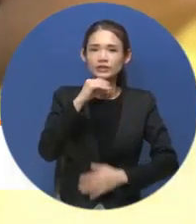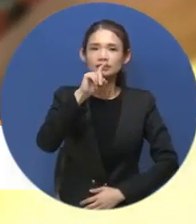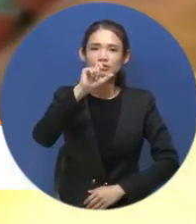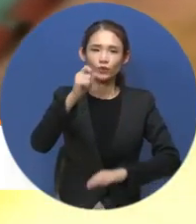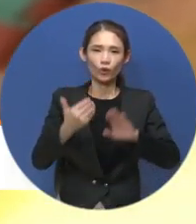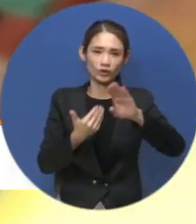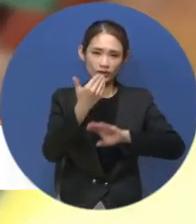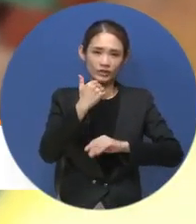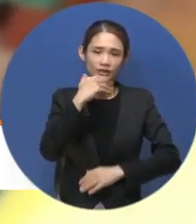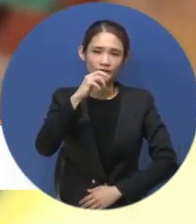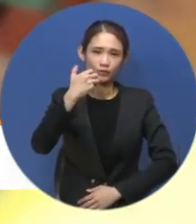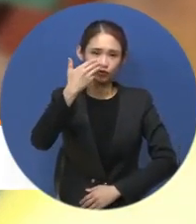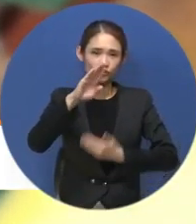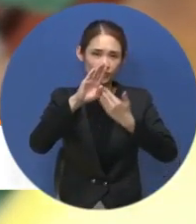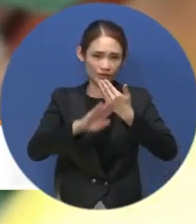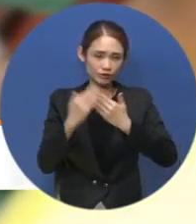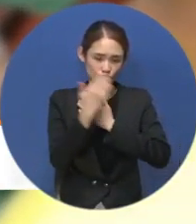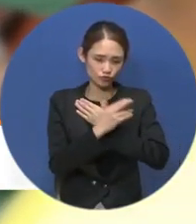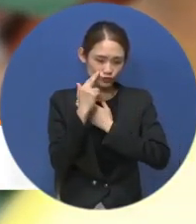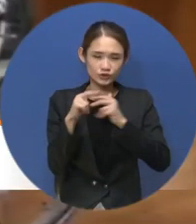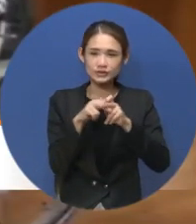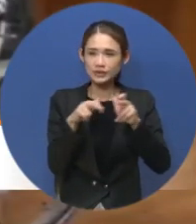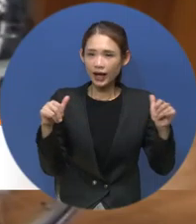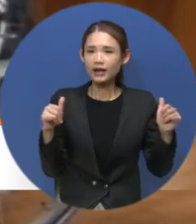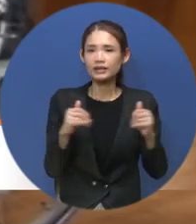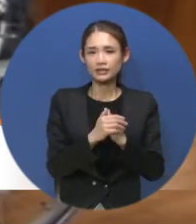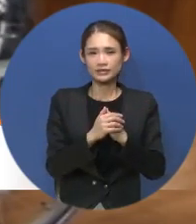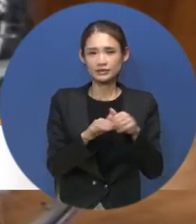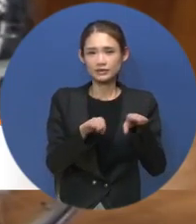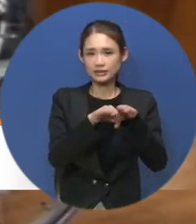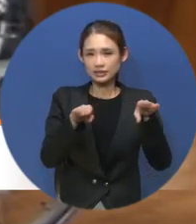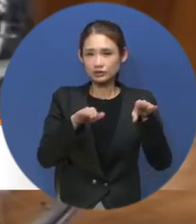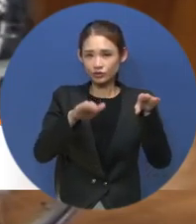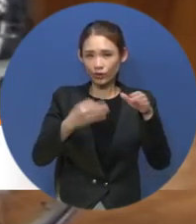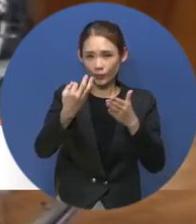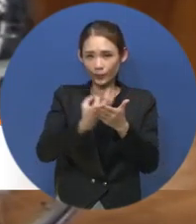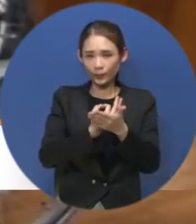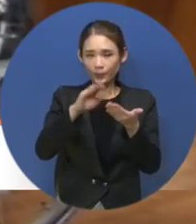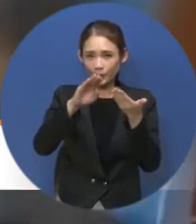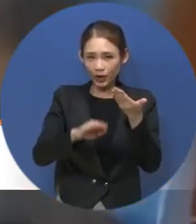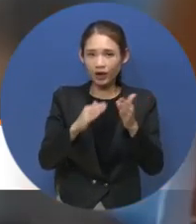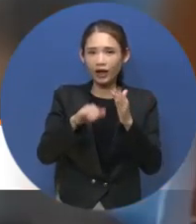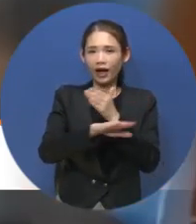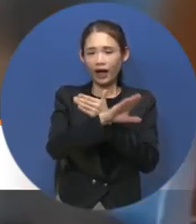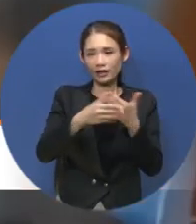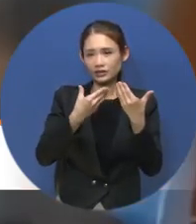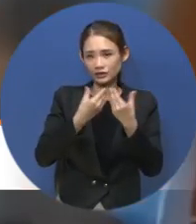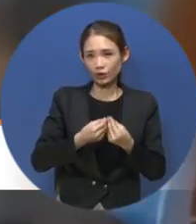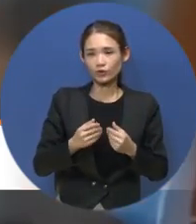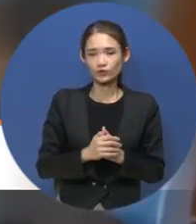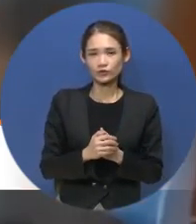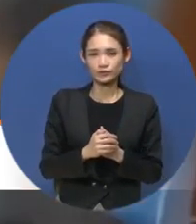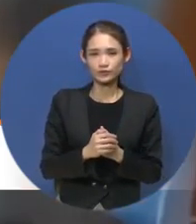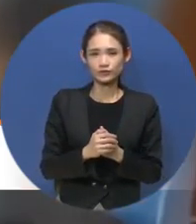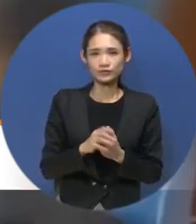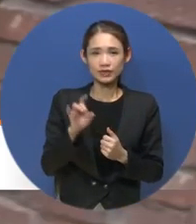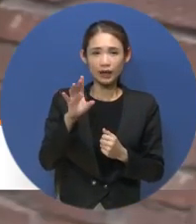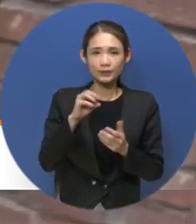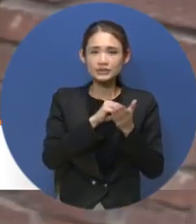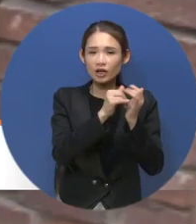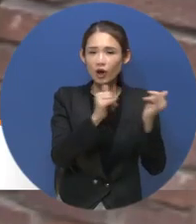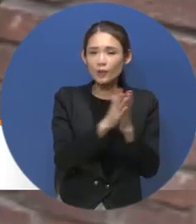추가 적립합니다. 만기 시 최대 1,260만 원과 이자를 추가로 지급받습니다.